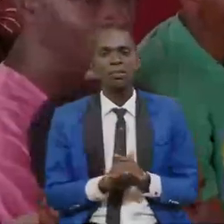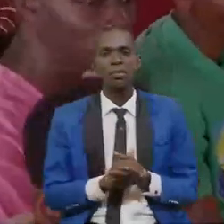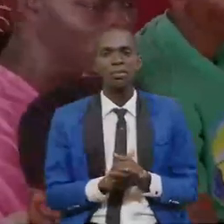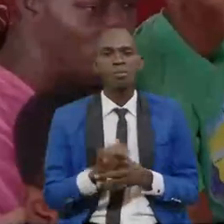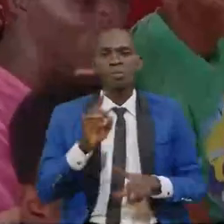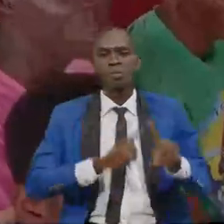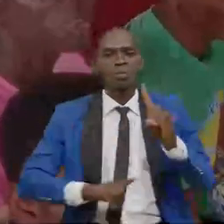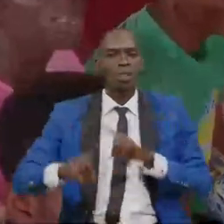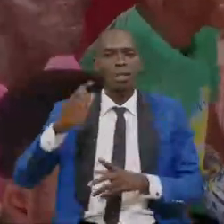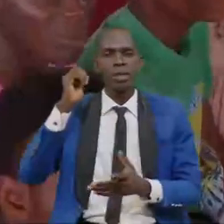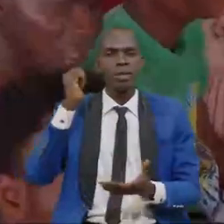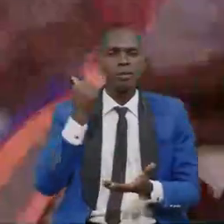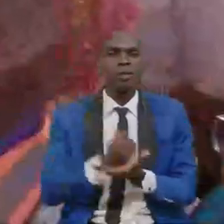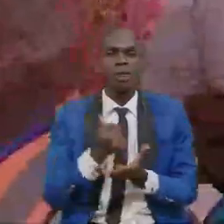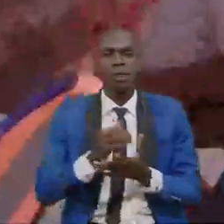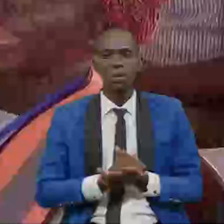Un autre amen.